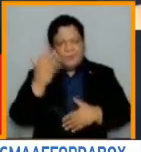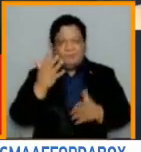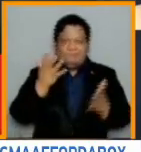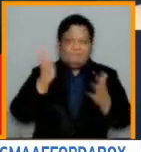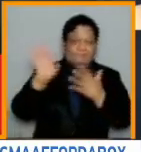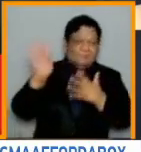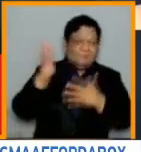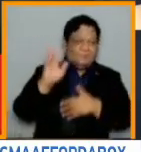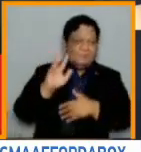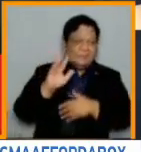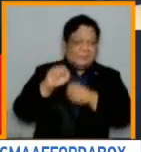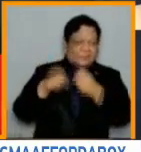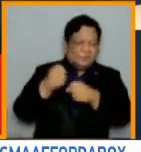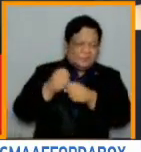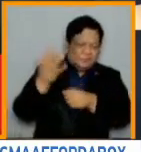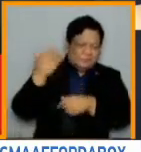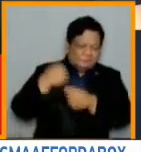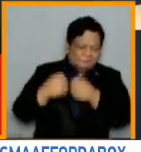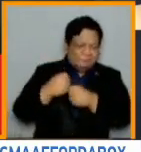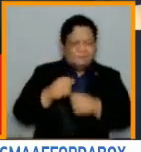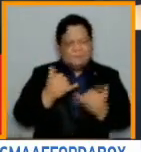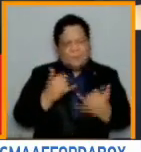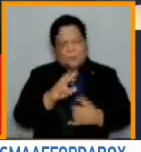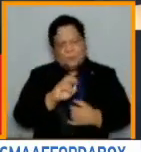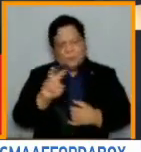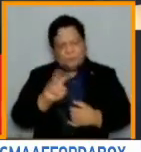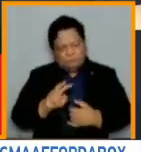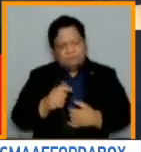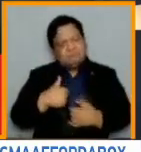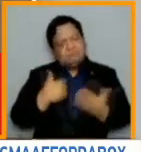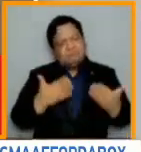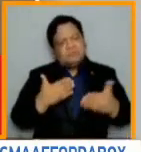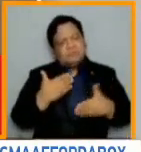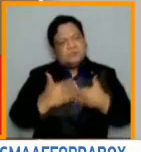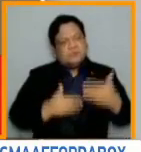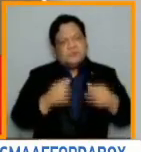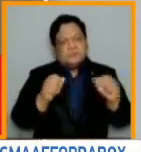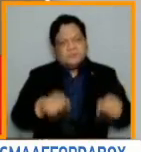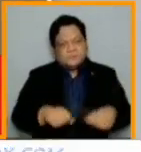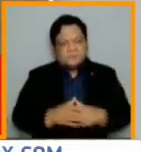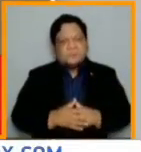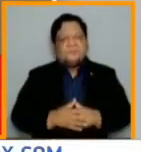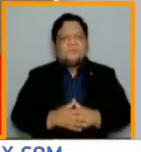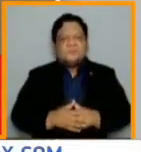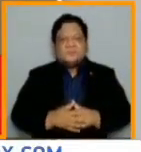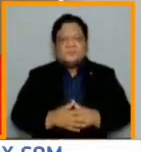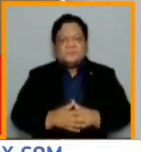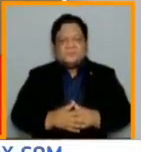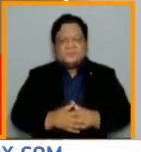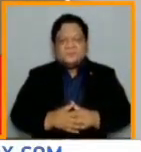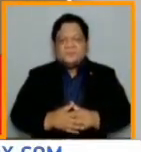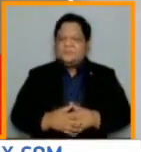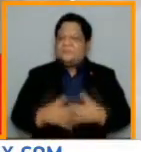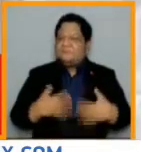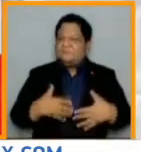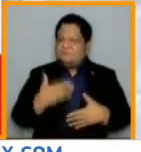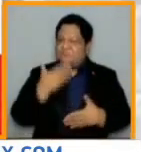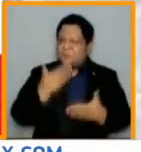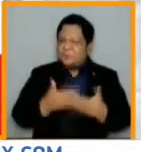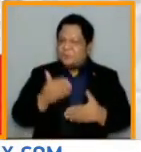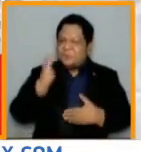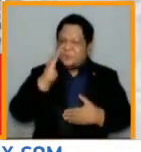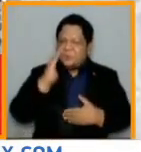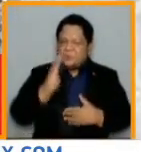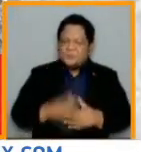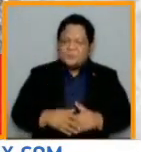masabi ko na naka-move on na ako and I'm happy. Oh, that's good to hear. Nilinaw rin ni Raver na walang